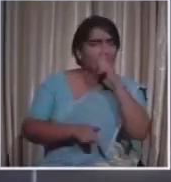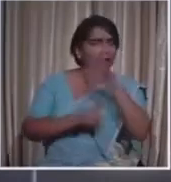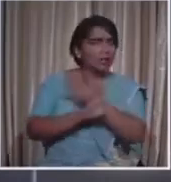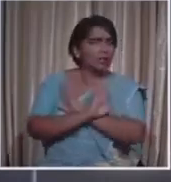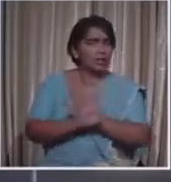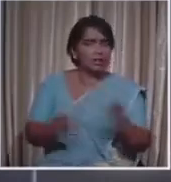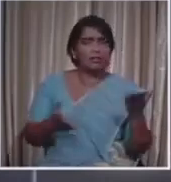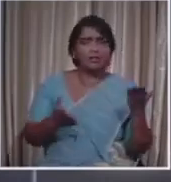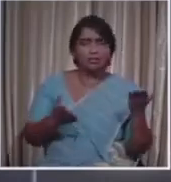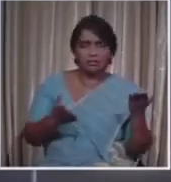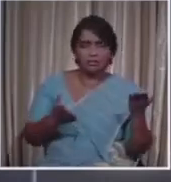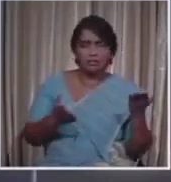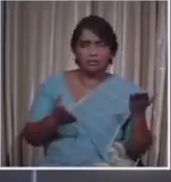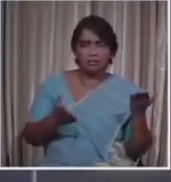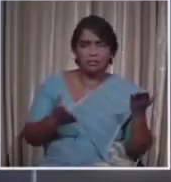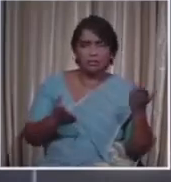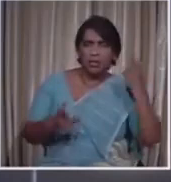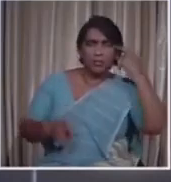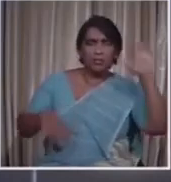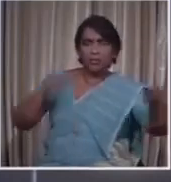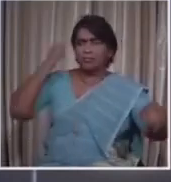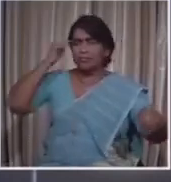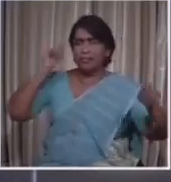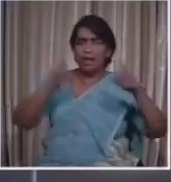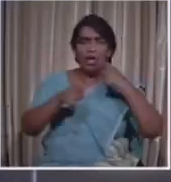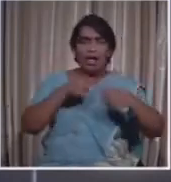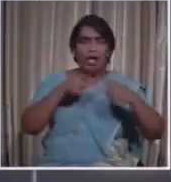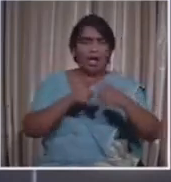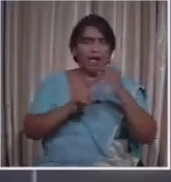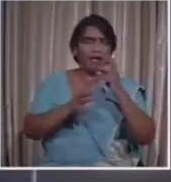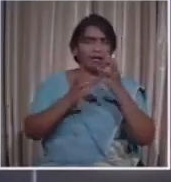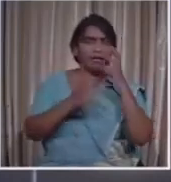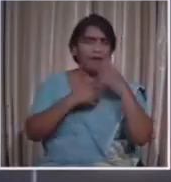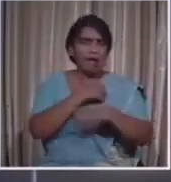ඒකට සියලු දෙනාම එකගයි. අරවයි මේවයි අලබතල ගැන කතා කරා කියලා මොකද්ද තේරුම?